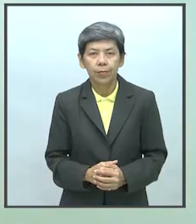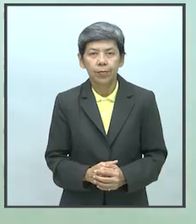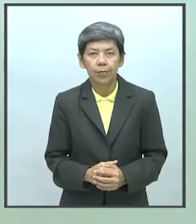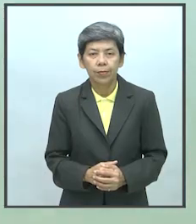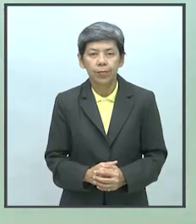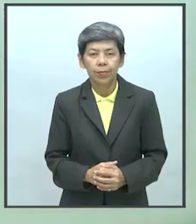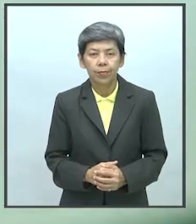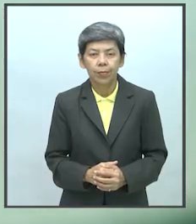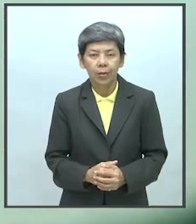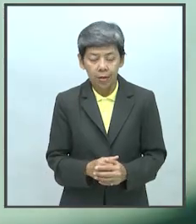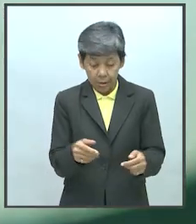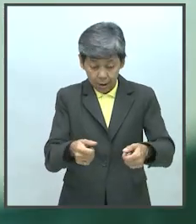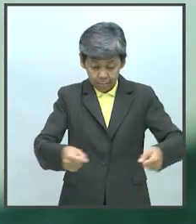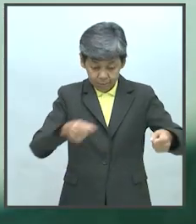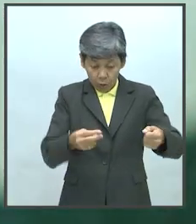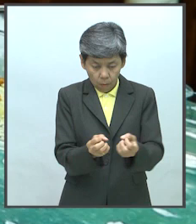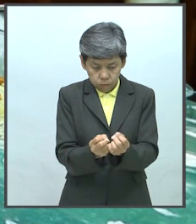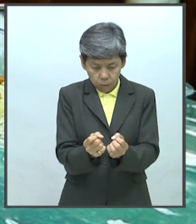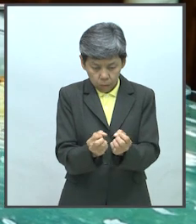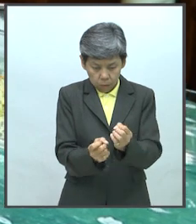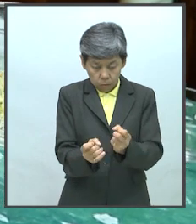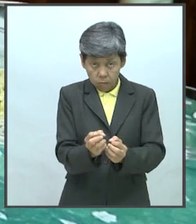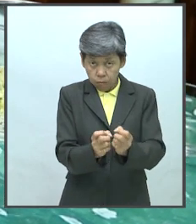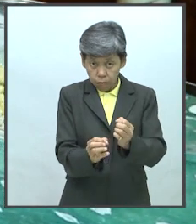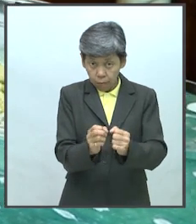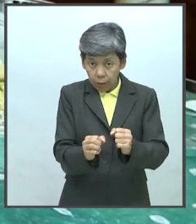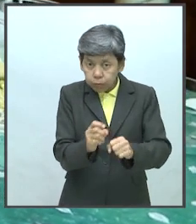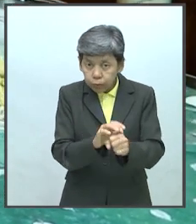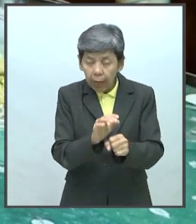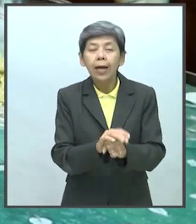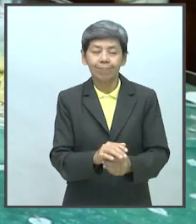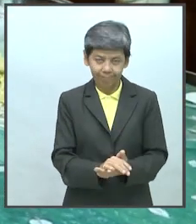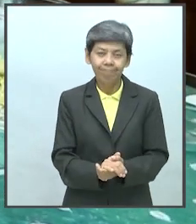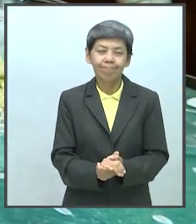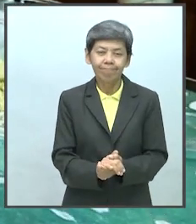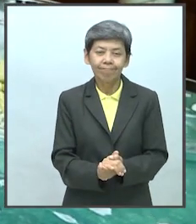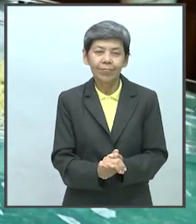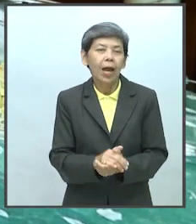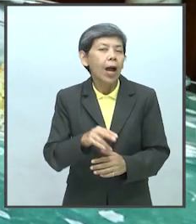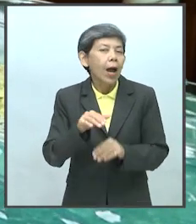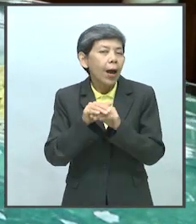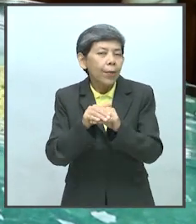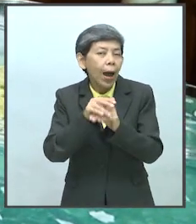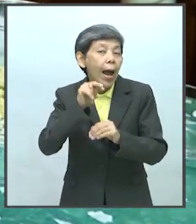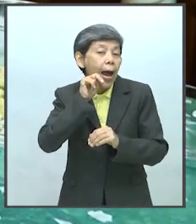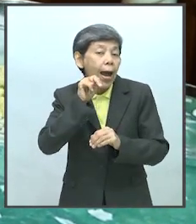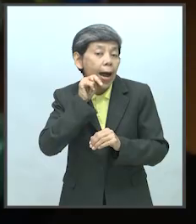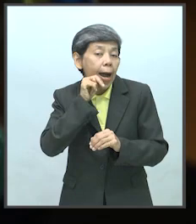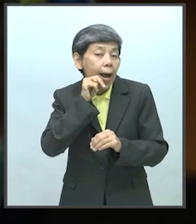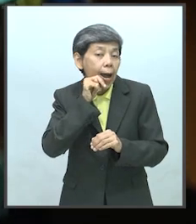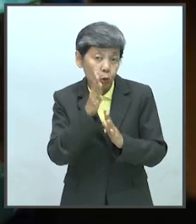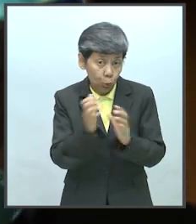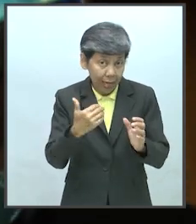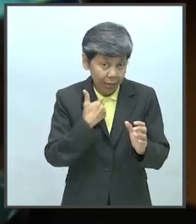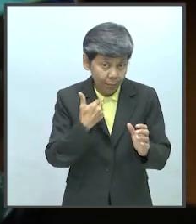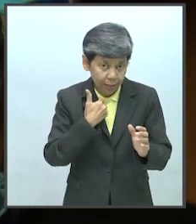นี่คือเดือดนะครับครับพอระดับนี้เราก็สามารถใส่ตัวน้ำกะท ิลงไปได้เลย ที่มีเนื้อทุเรียนได้เลยนะครับสิ่งส